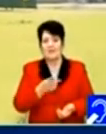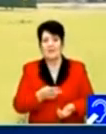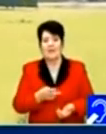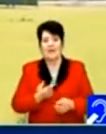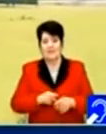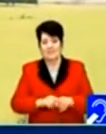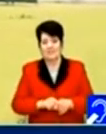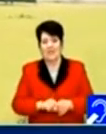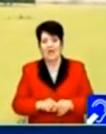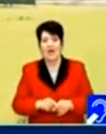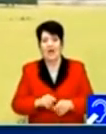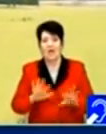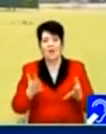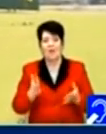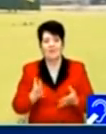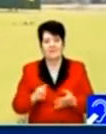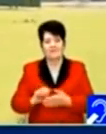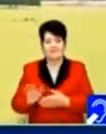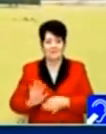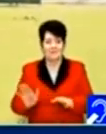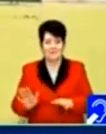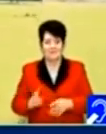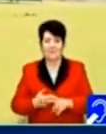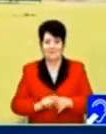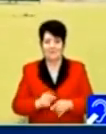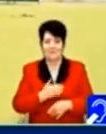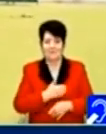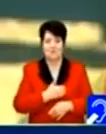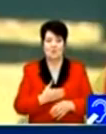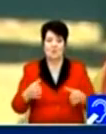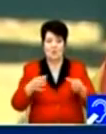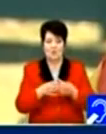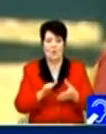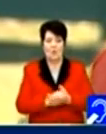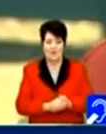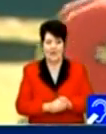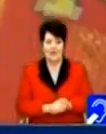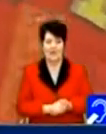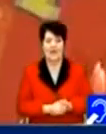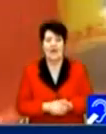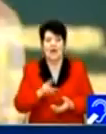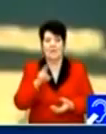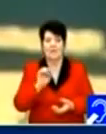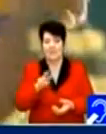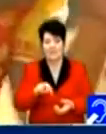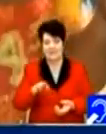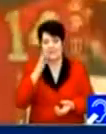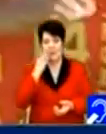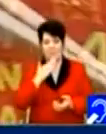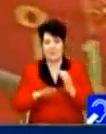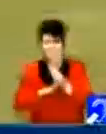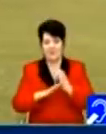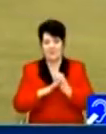aceasta, noi, cu cei care suntem pasionați de oină, să nu desfășurăm și Cupa Unirii. Forul de profil din România a fost cel care a ajutat